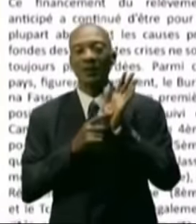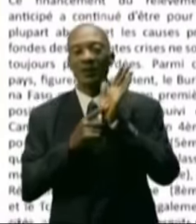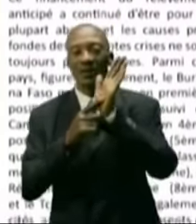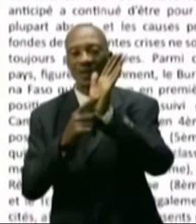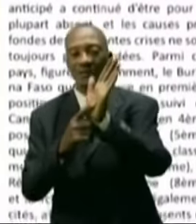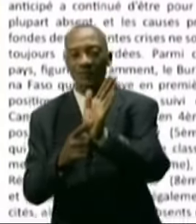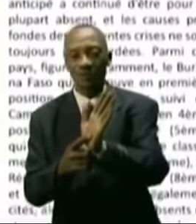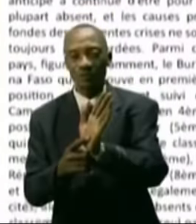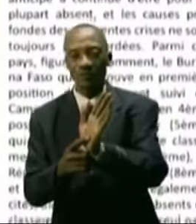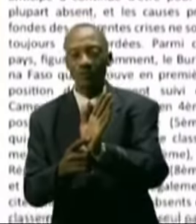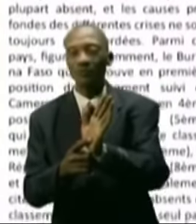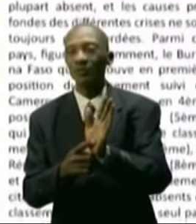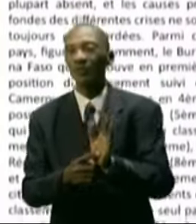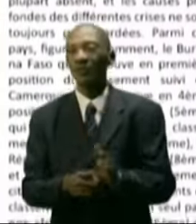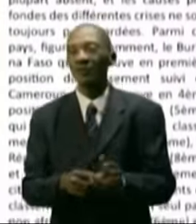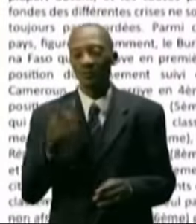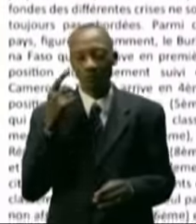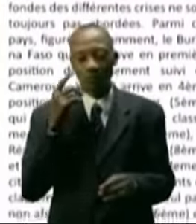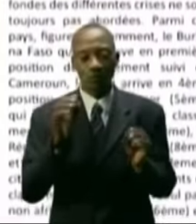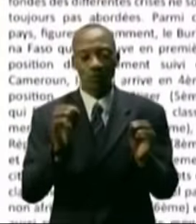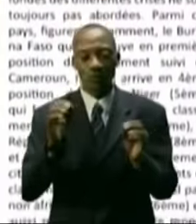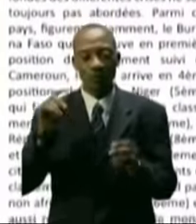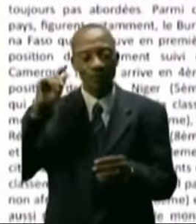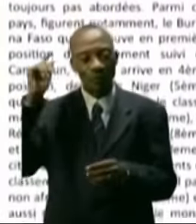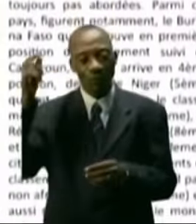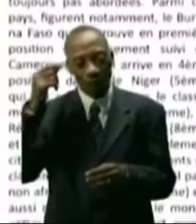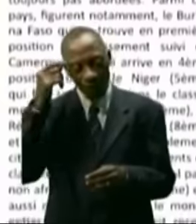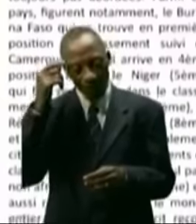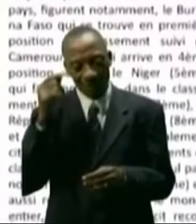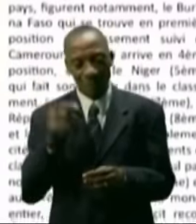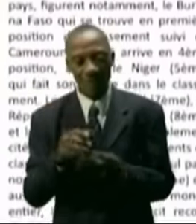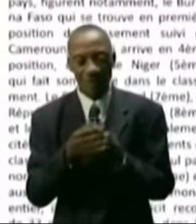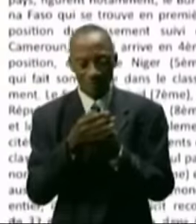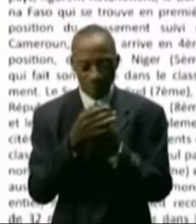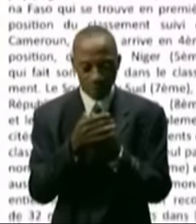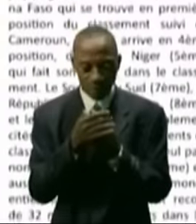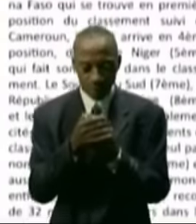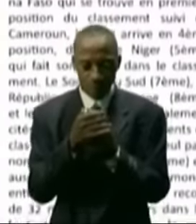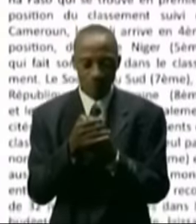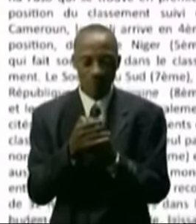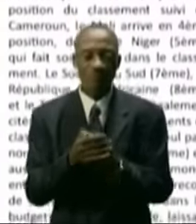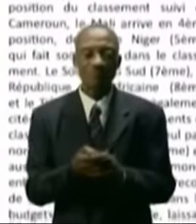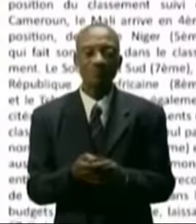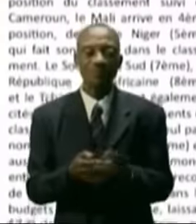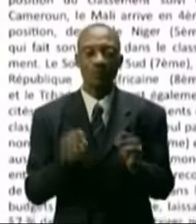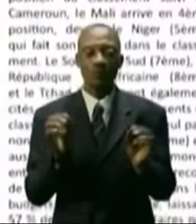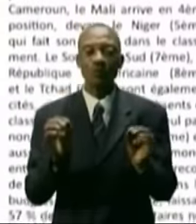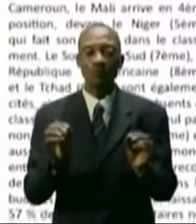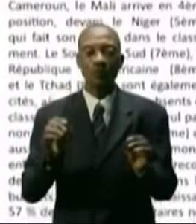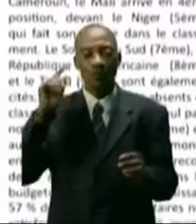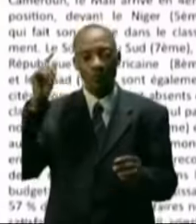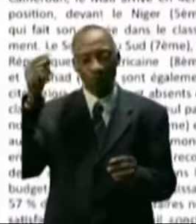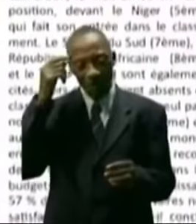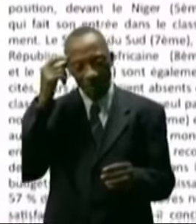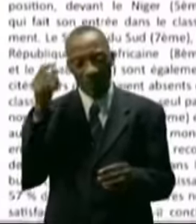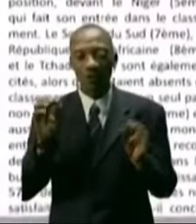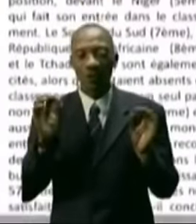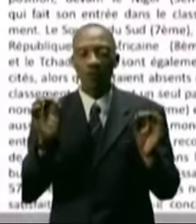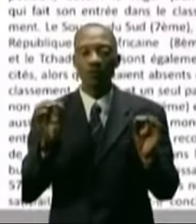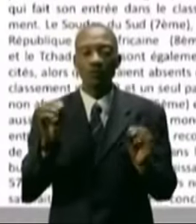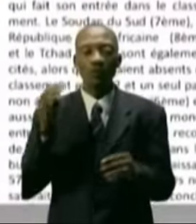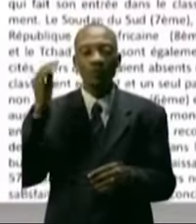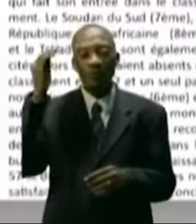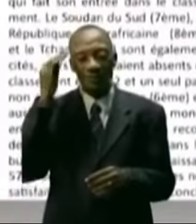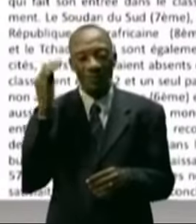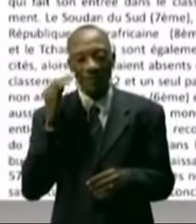la province du Nord Kivu place la RDC à la troisième position parmi les 9 pays africains qui concentrent des